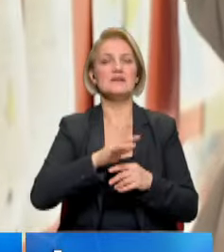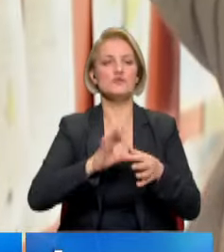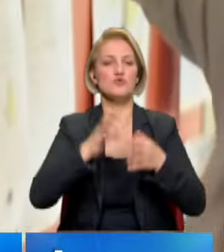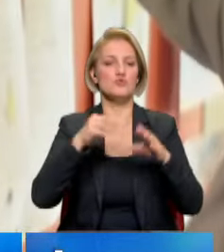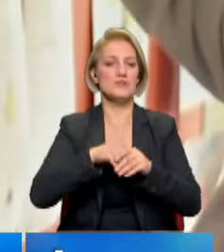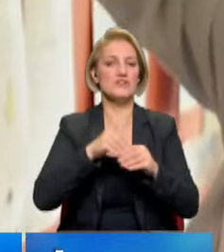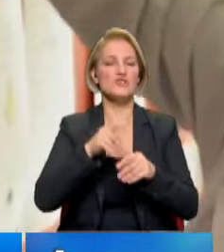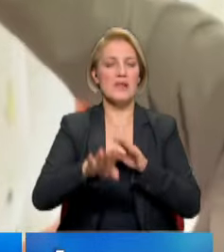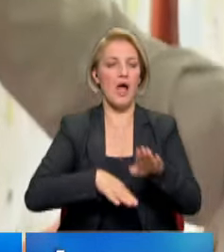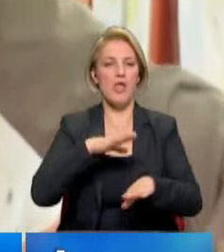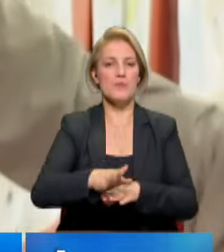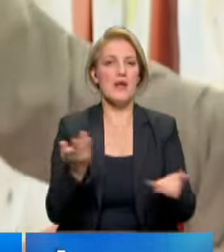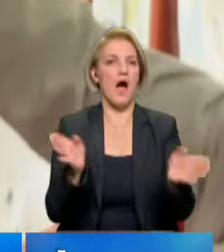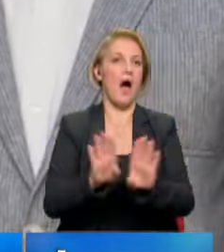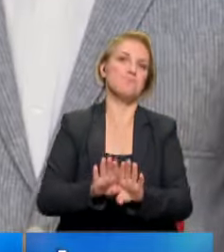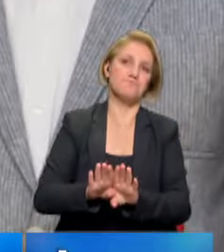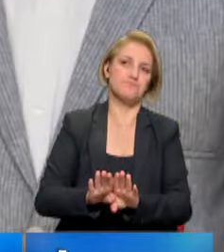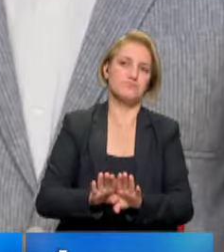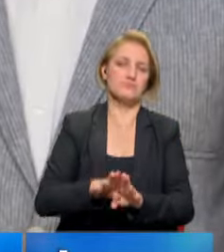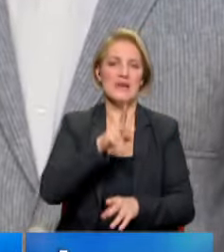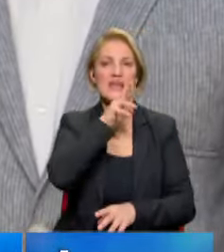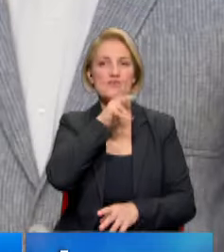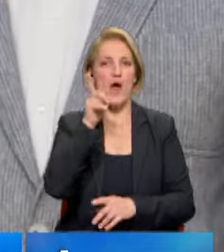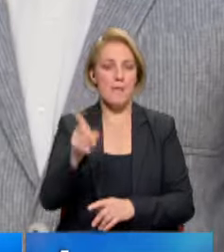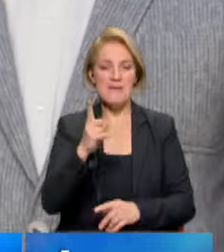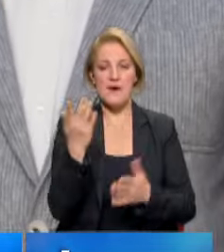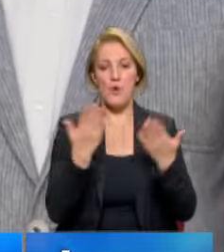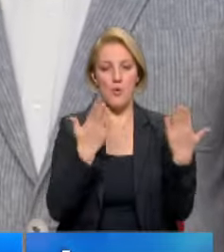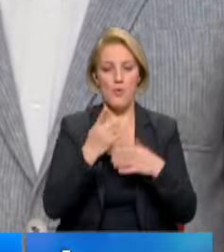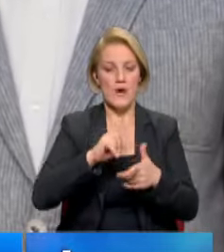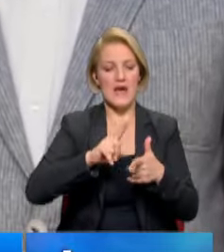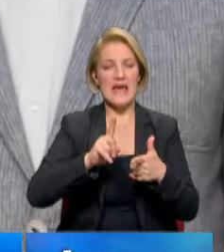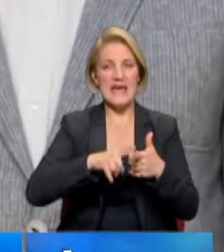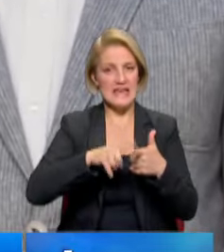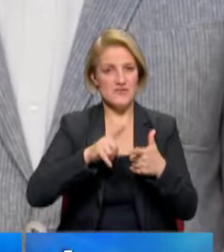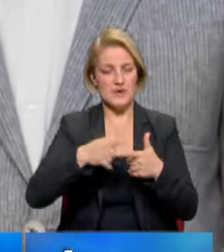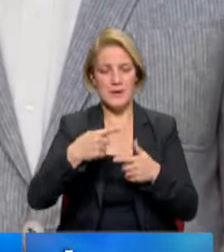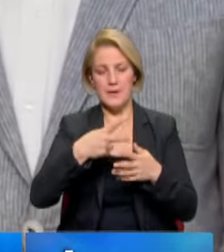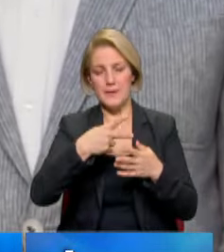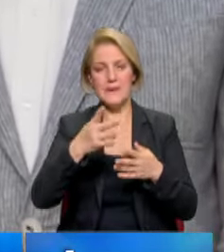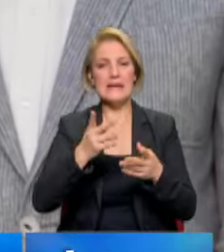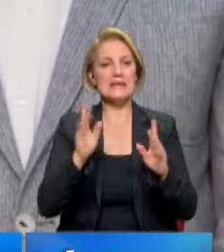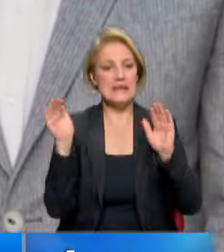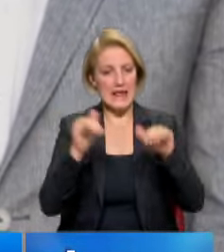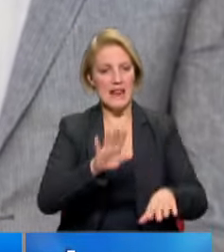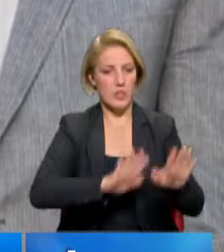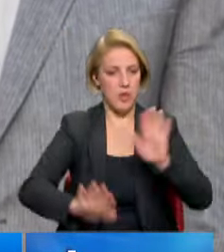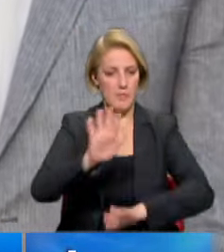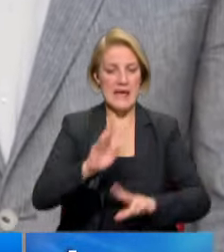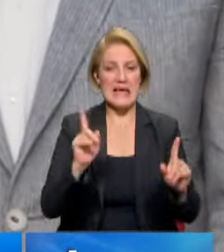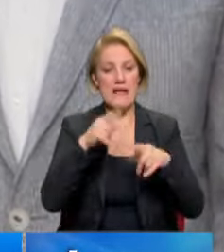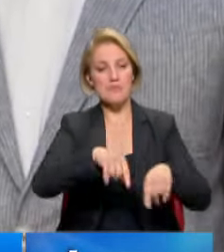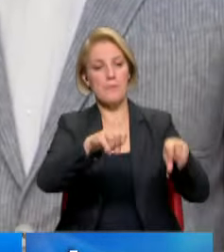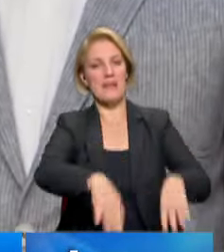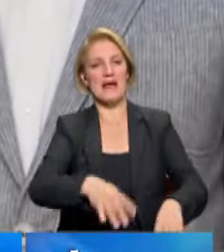çözüm için attıkları adıma kapılar kapatıldı. Keçiören'de bir okulun ikinci katı temizlenmişken yetkililer gelip derhal burayı